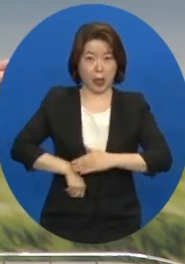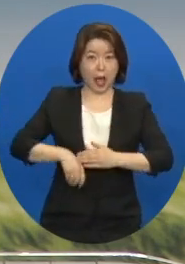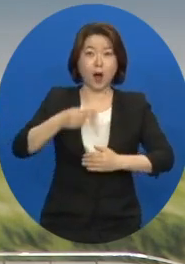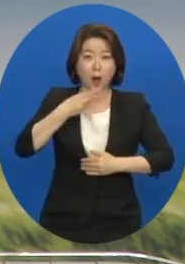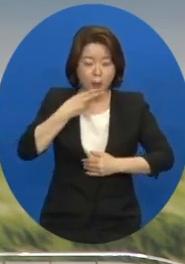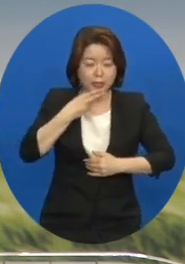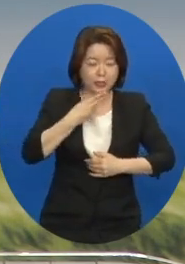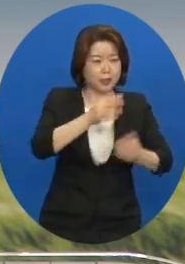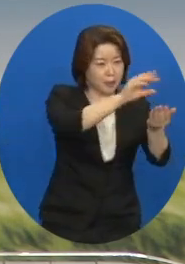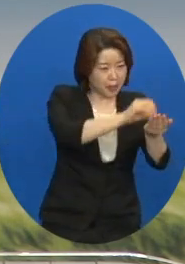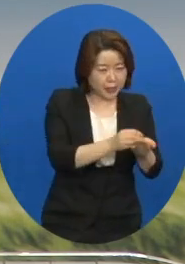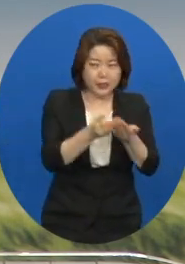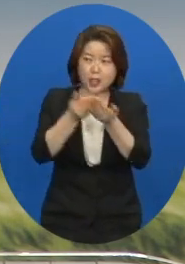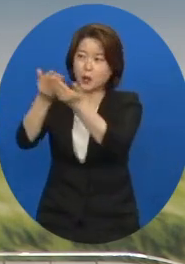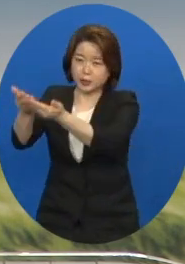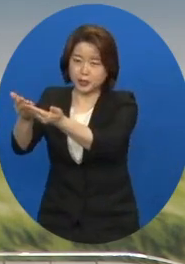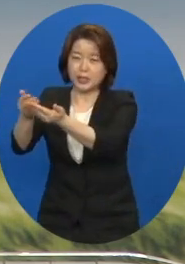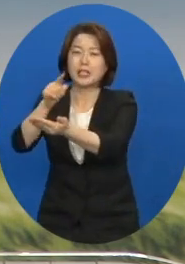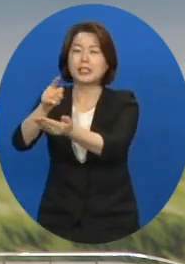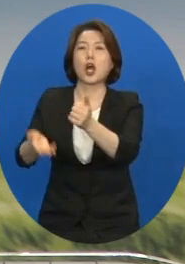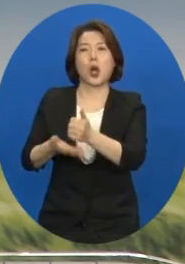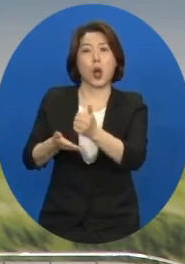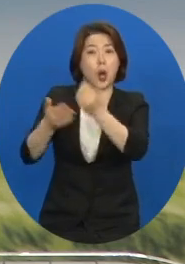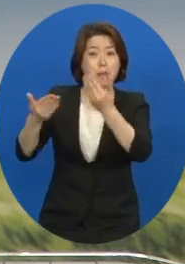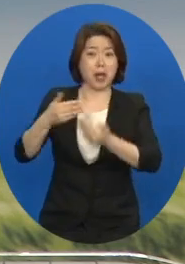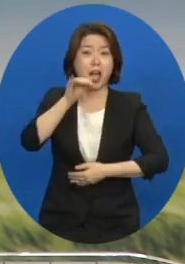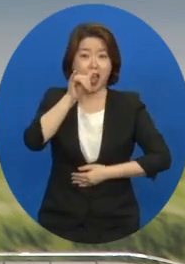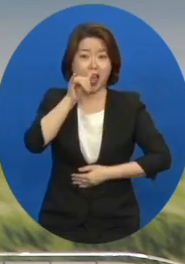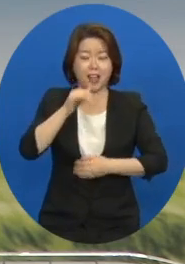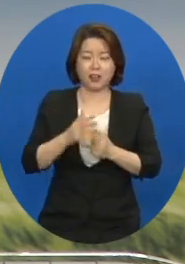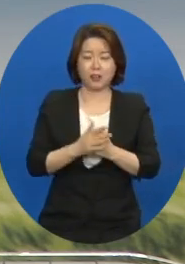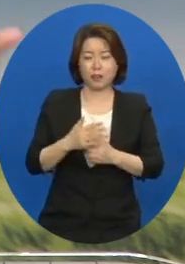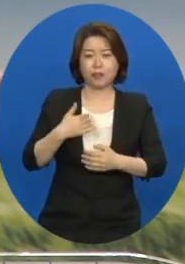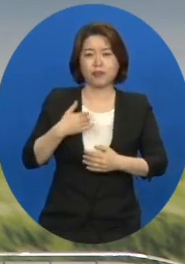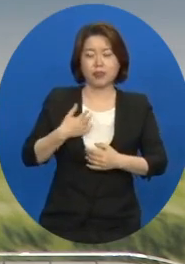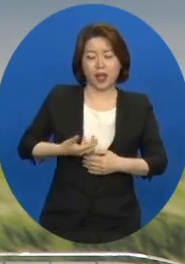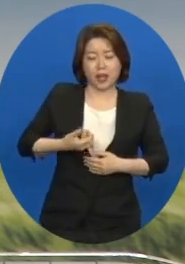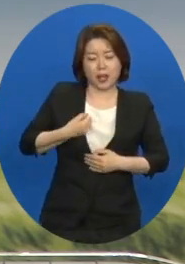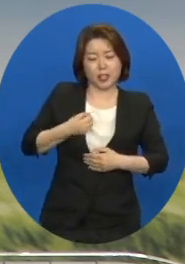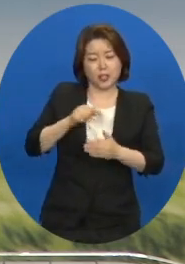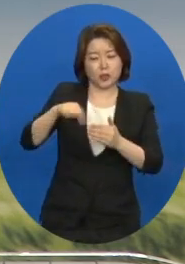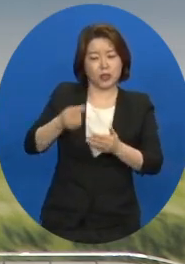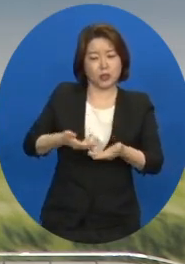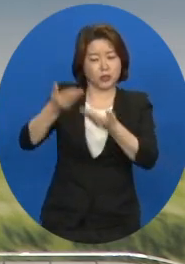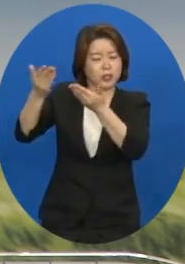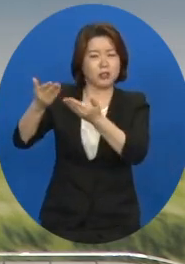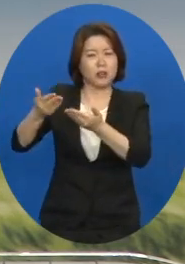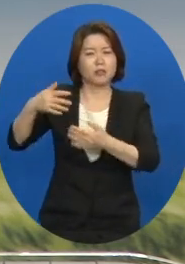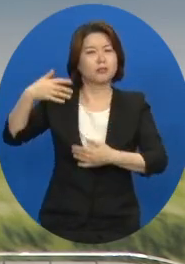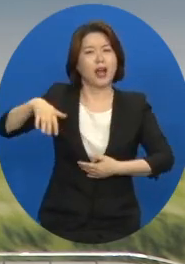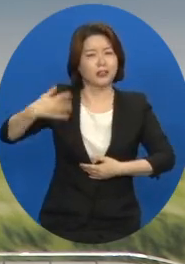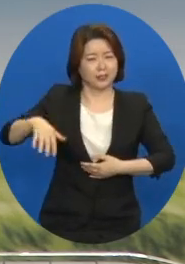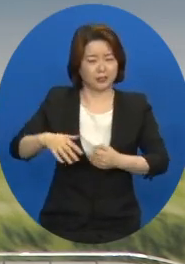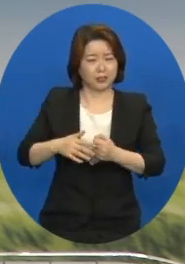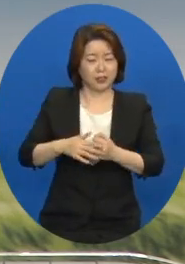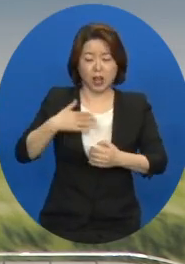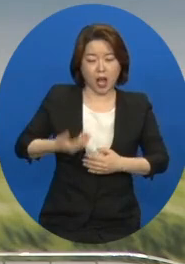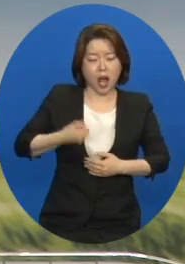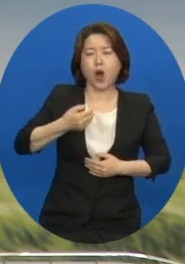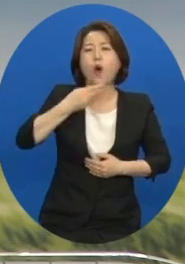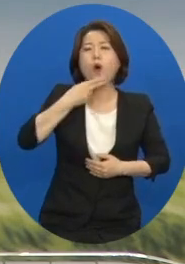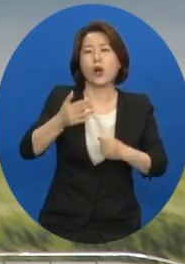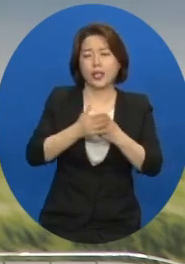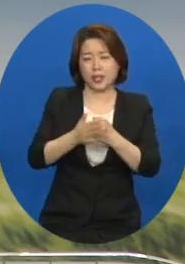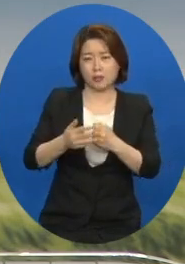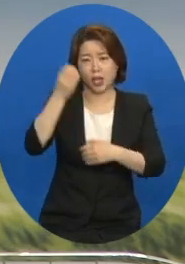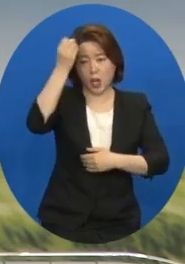드린 거, 그거 하나 칭찬받을 일이 있으면 있을까? 제 것으로 감사한 거 없어요. 왜? 제 것이 없었으니까. 저는